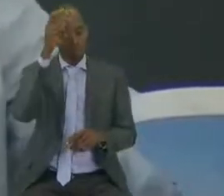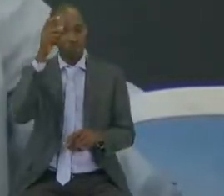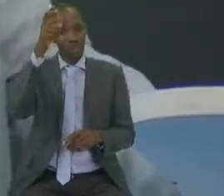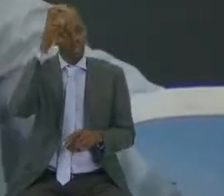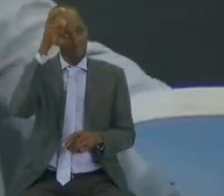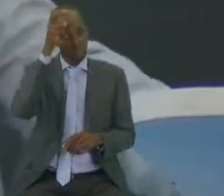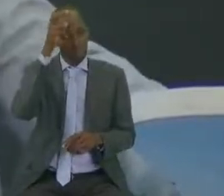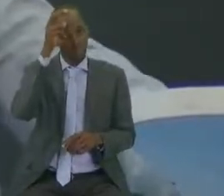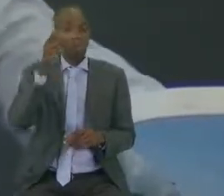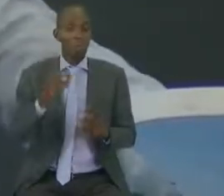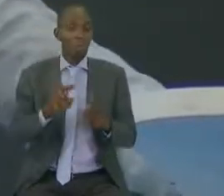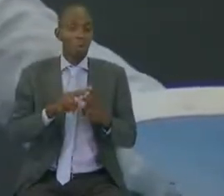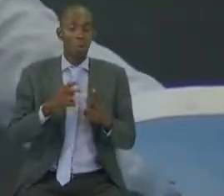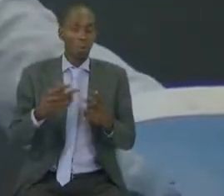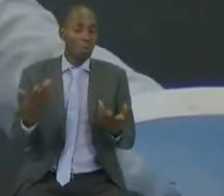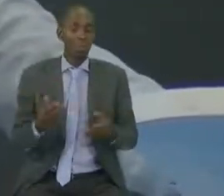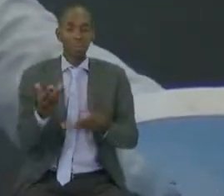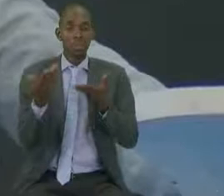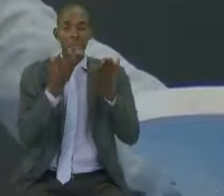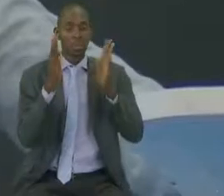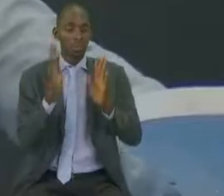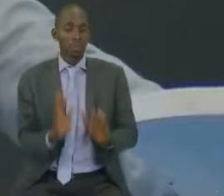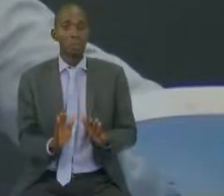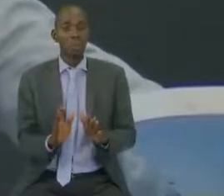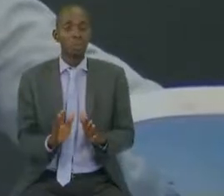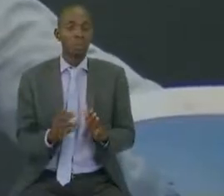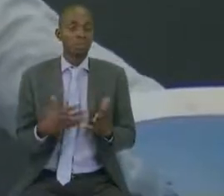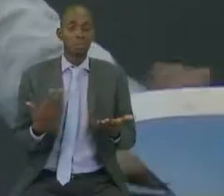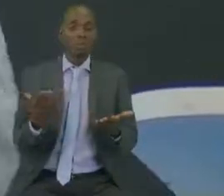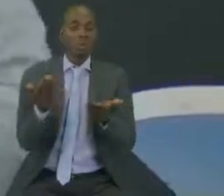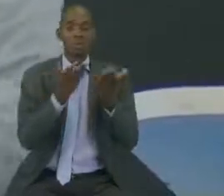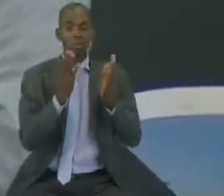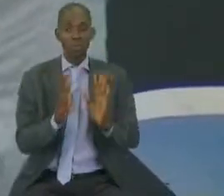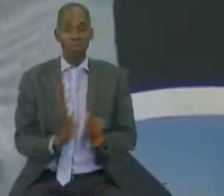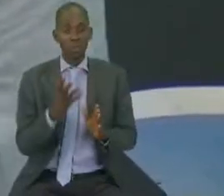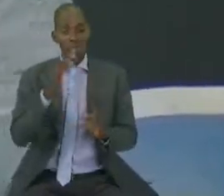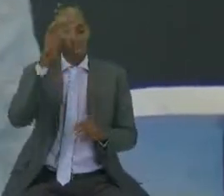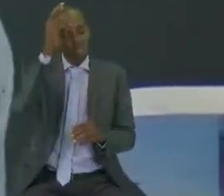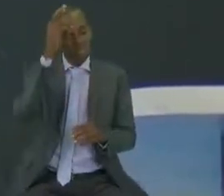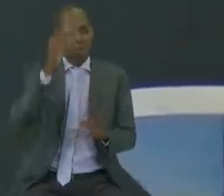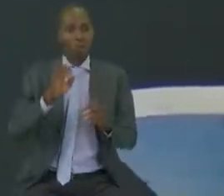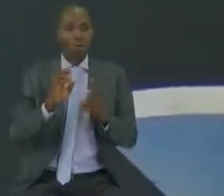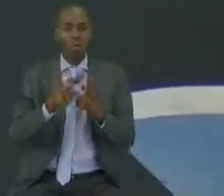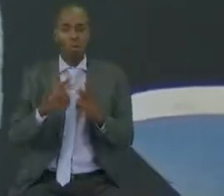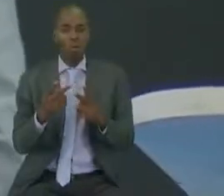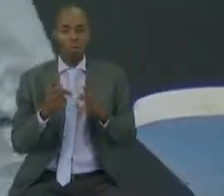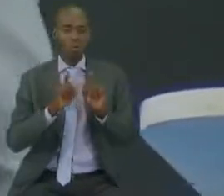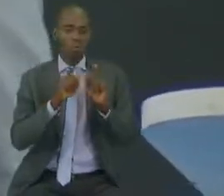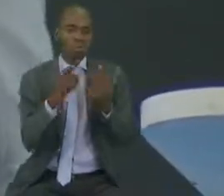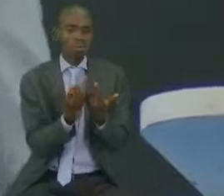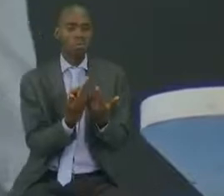Satan, ou bien ses émissaires, ou bien ses serviteurs, ou bien les gangs qui